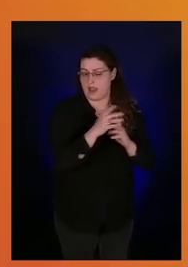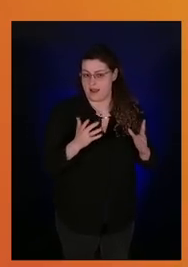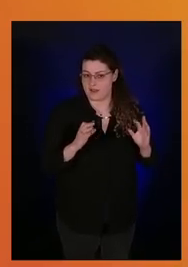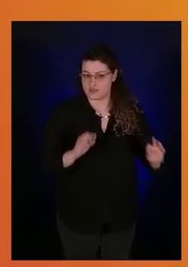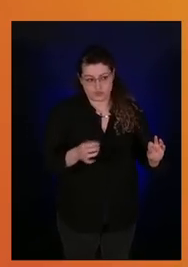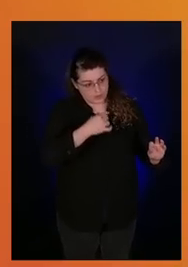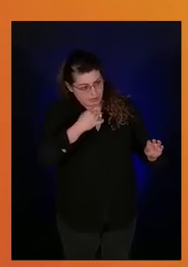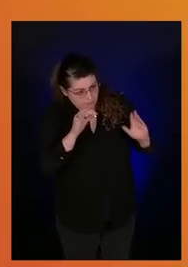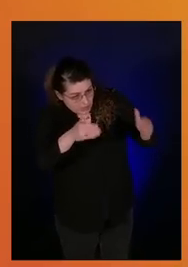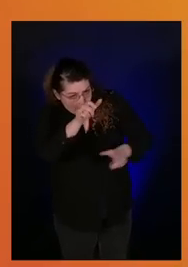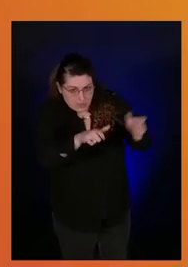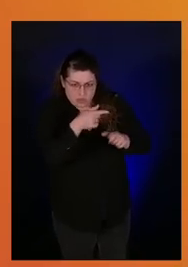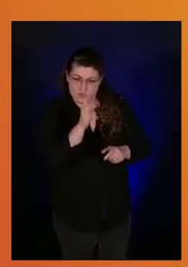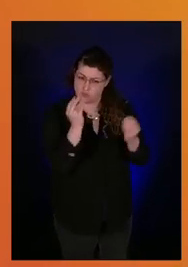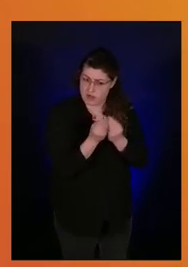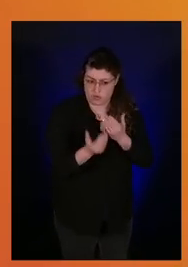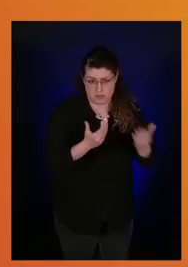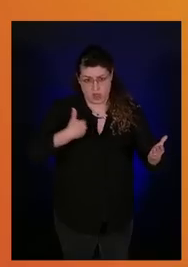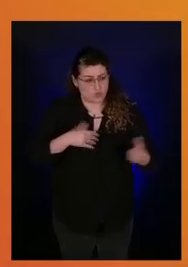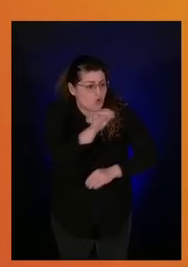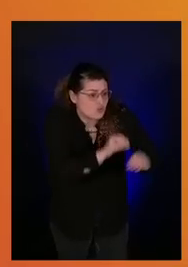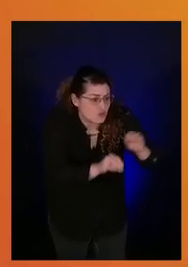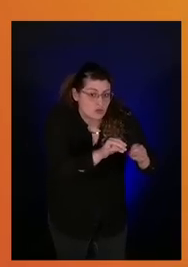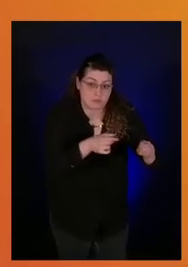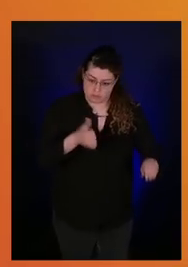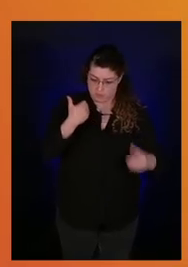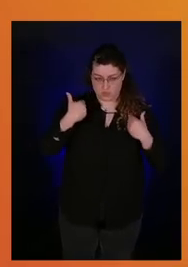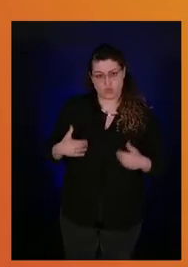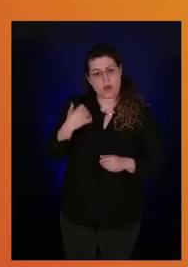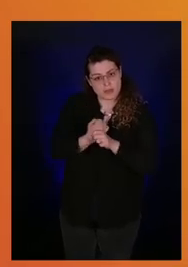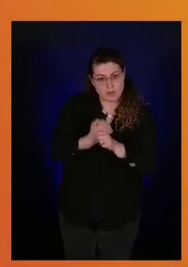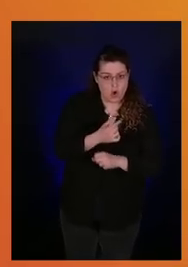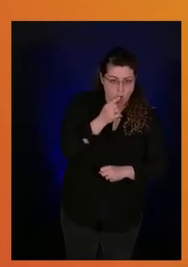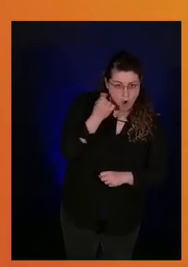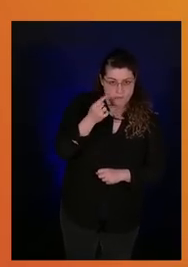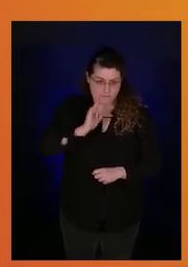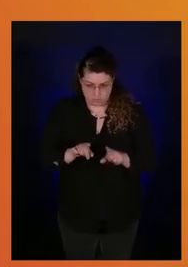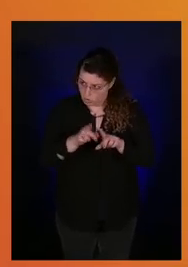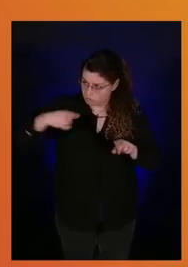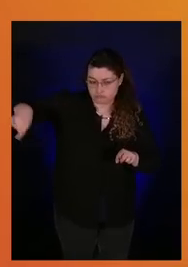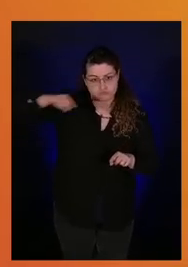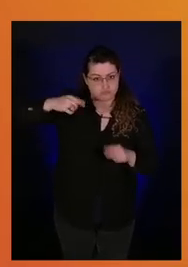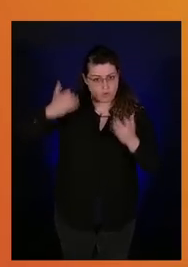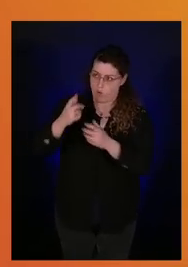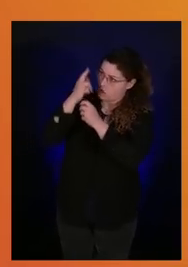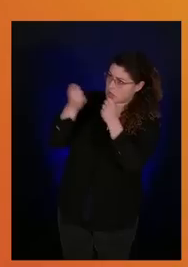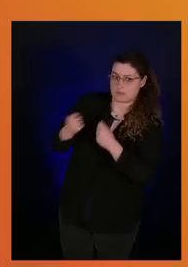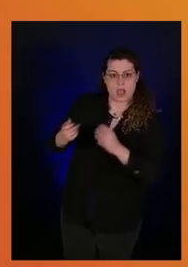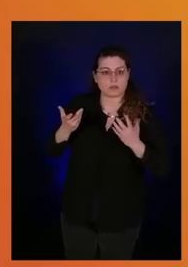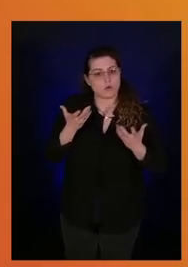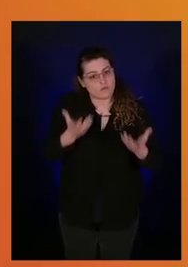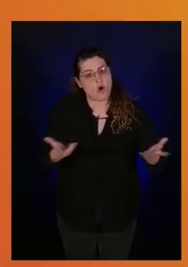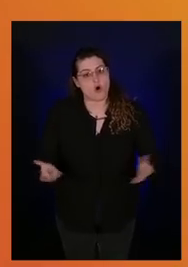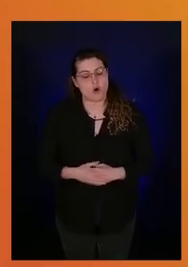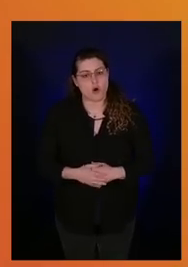fait qu'on s'occupe des gens qui sont plus malheureux que nous, ben on est des travailleurs et surtout des travailleuses comme les autres et on veut se faire respecter.